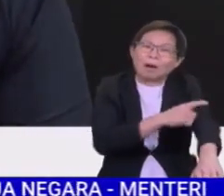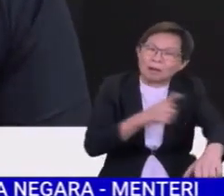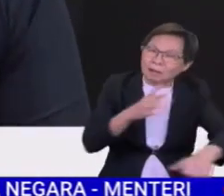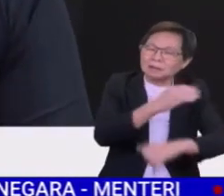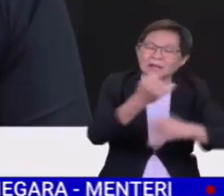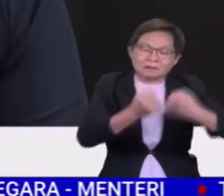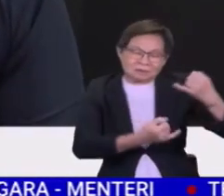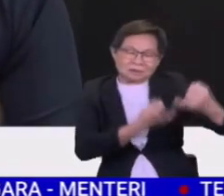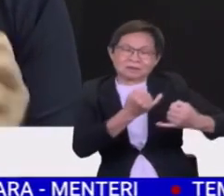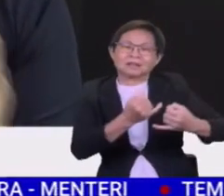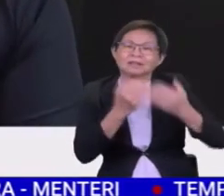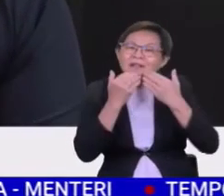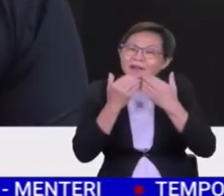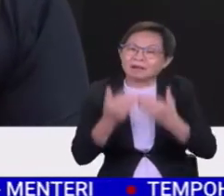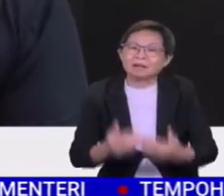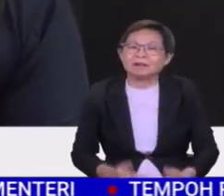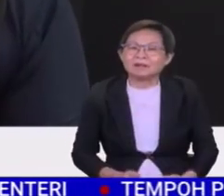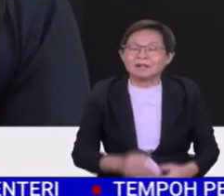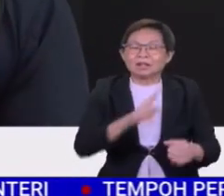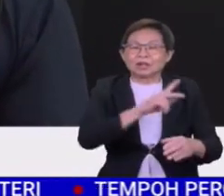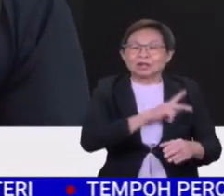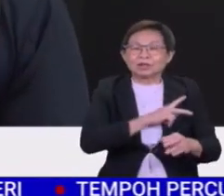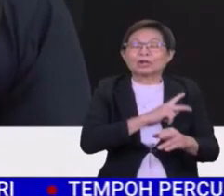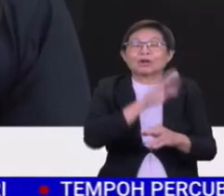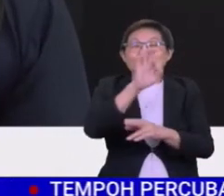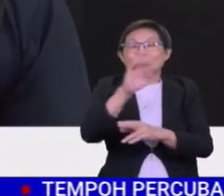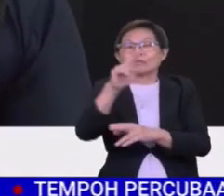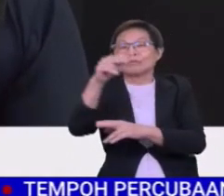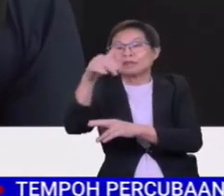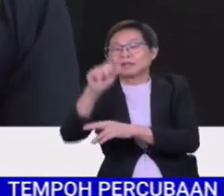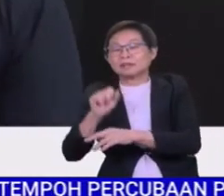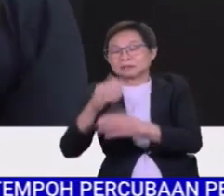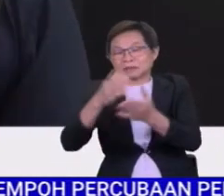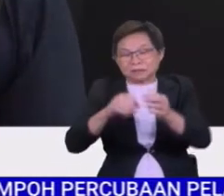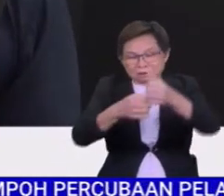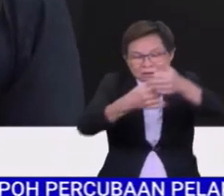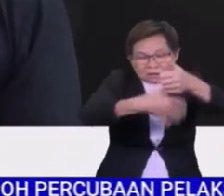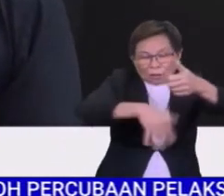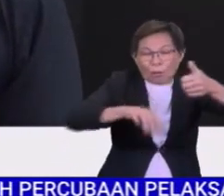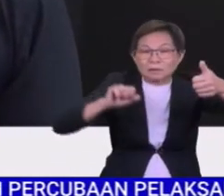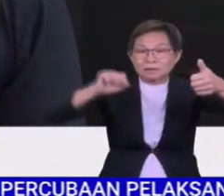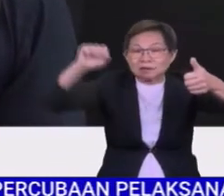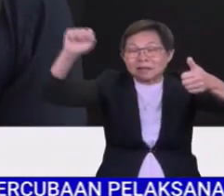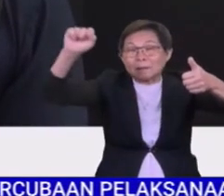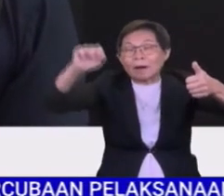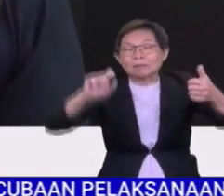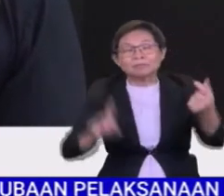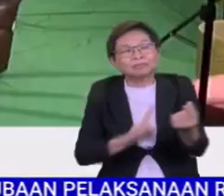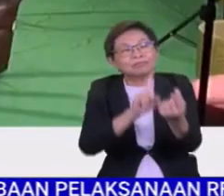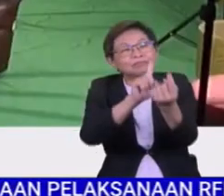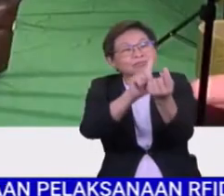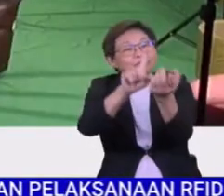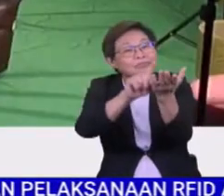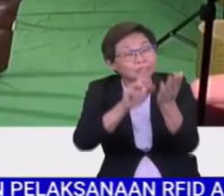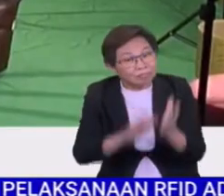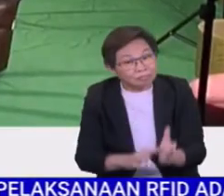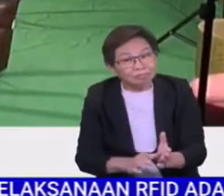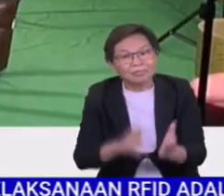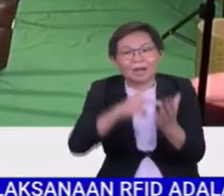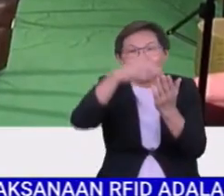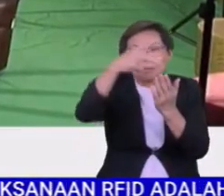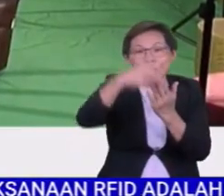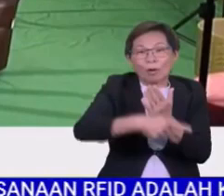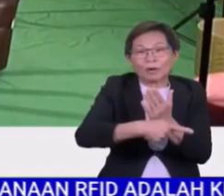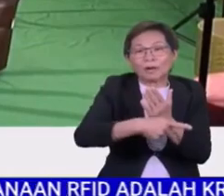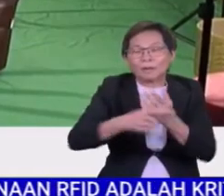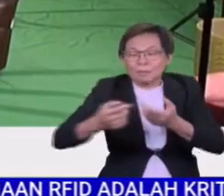jasa mereka ketua unit kreatif finas cawangan Sabah drel briit anak reng ditemui media selepas program